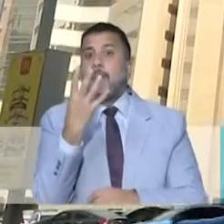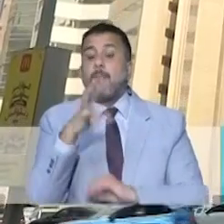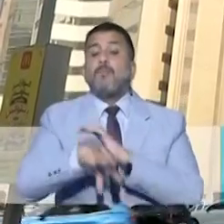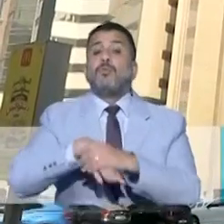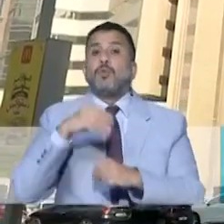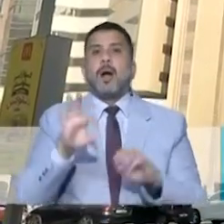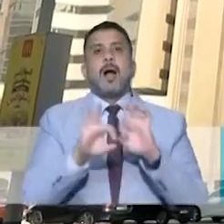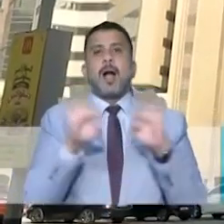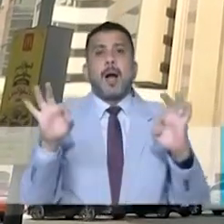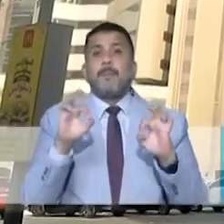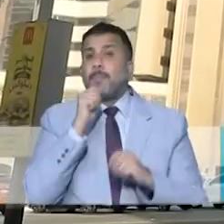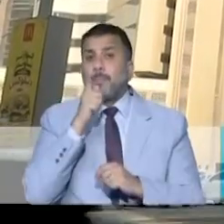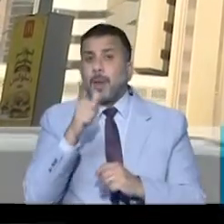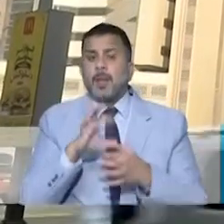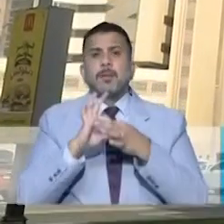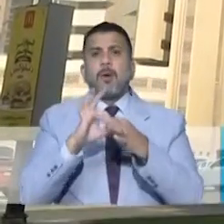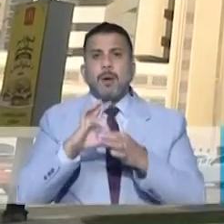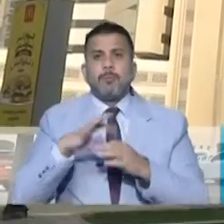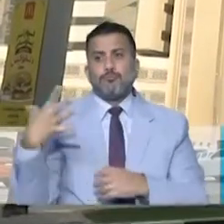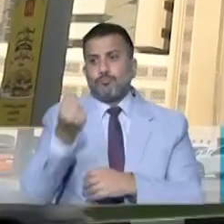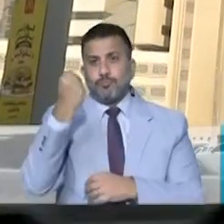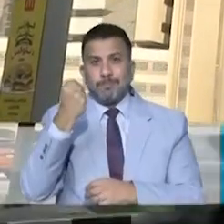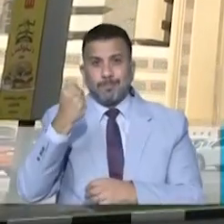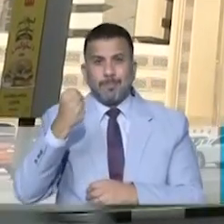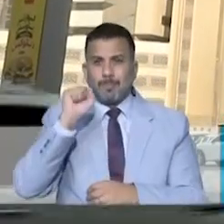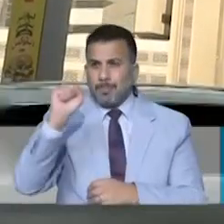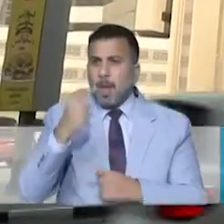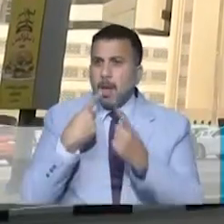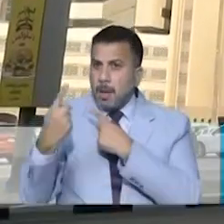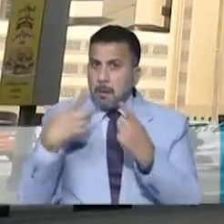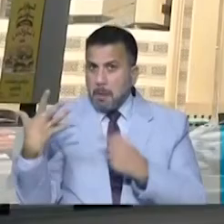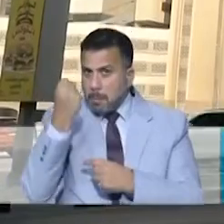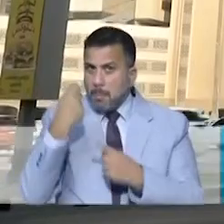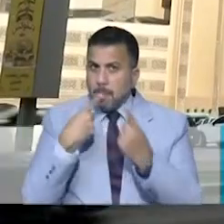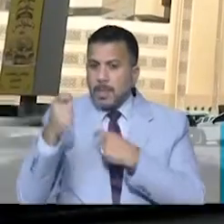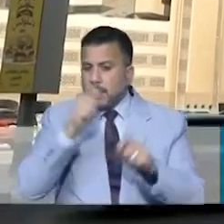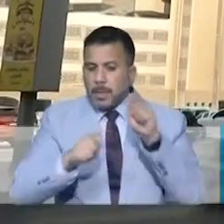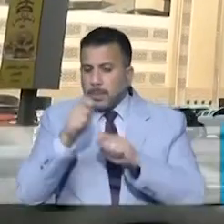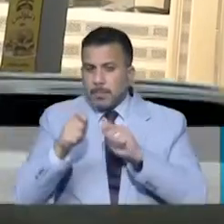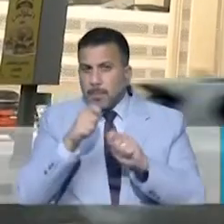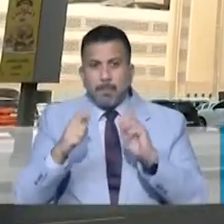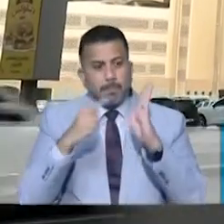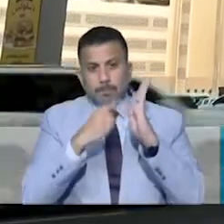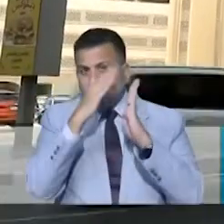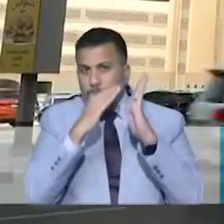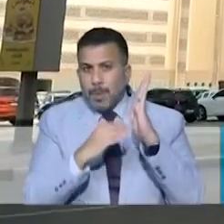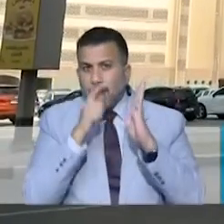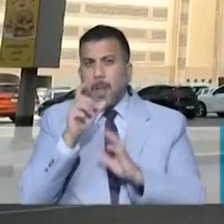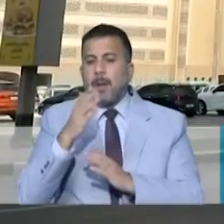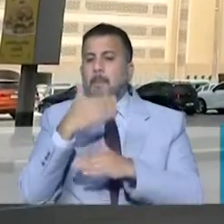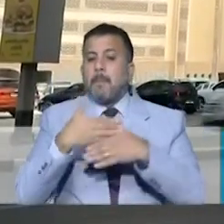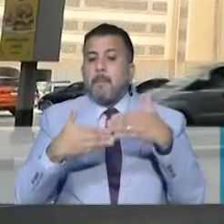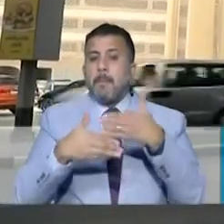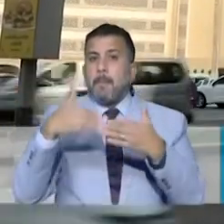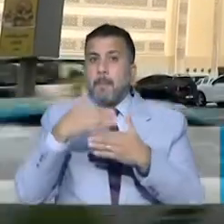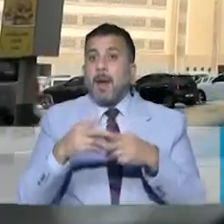بالكامل بعد ان تم الانتهاء من التواصل مع ملاك البنايات وعرض التصاميم النهائيه لكل لكل مبنى